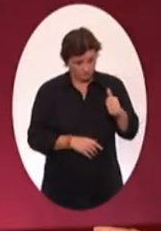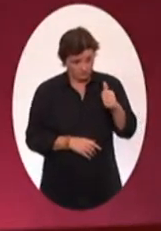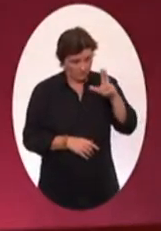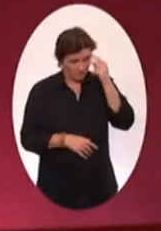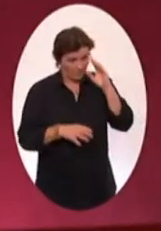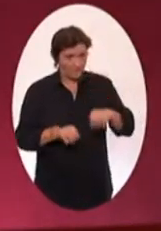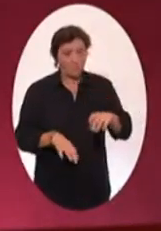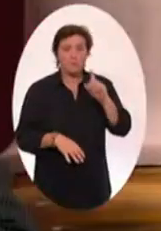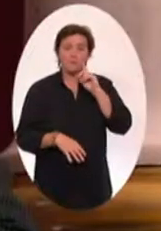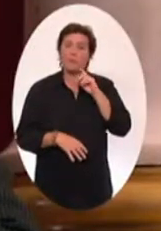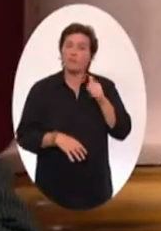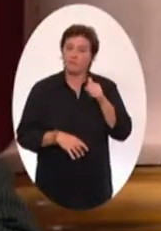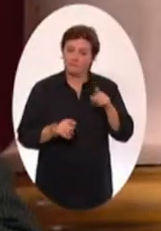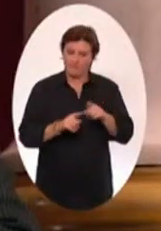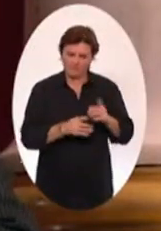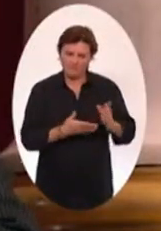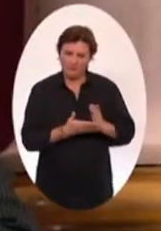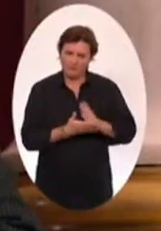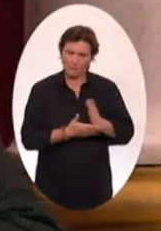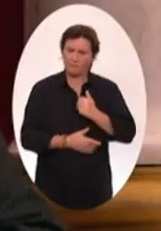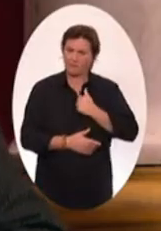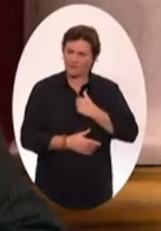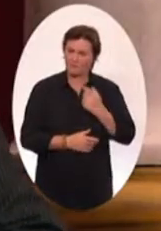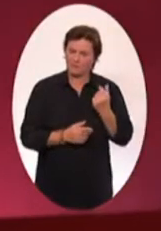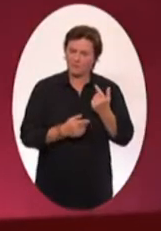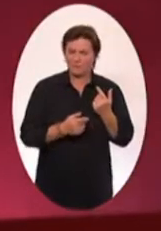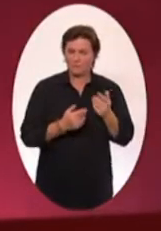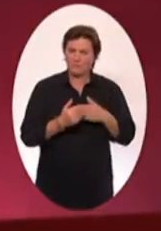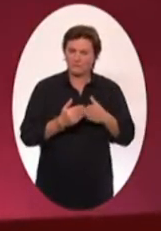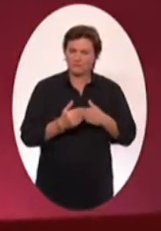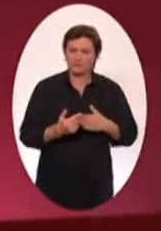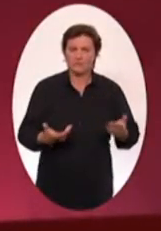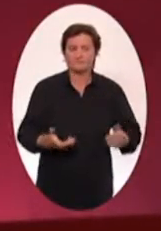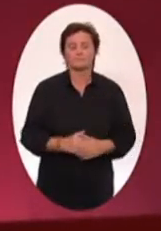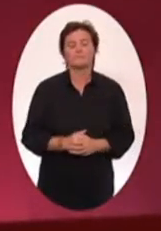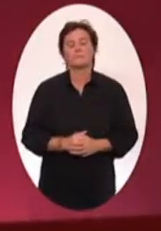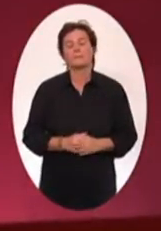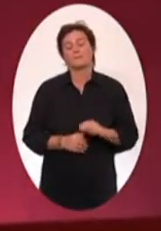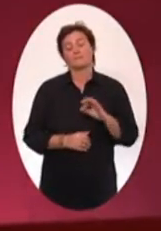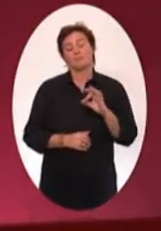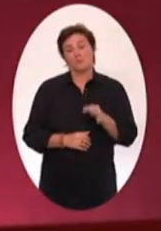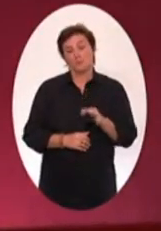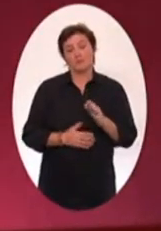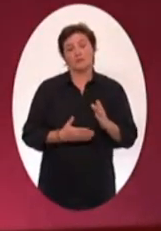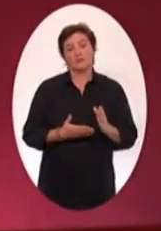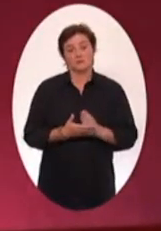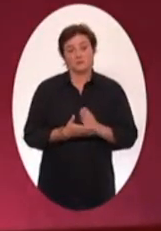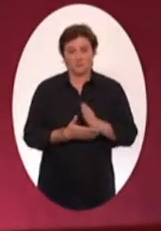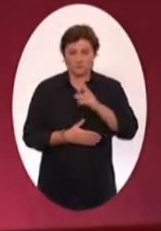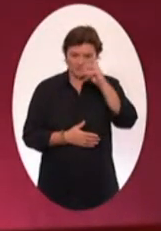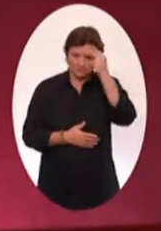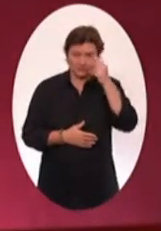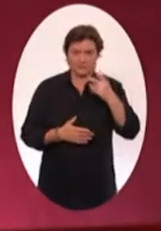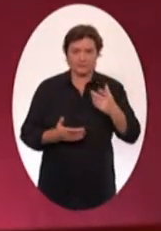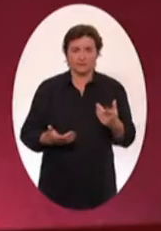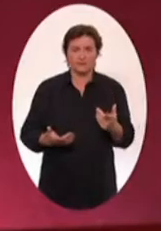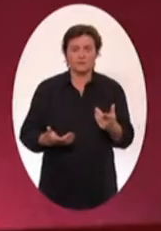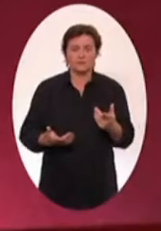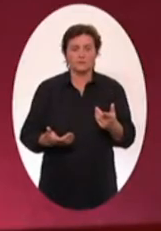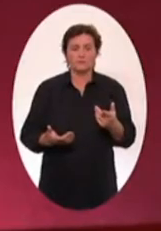comprendre étant donné votre propre parcours personnel? Oui, évidemment que c'est un parcours que je peux comprendre, mais vous savez, c'est toujours